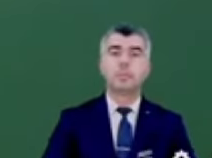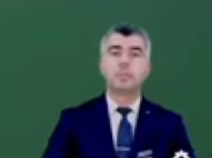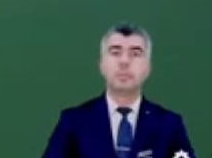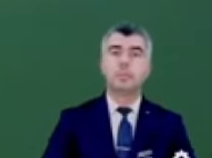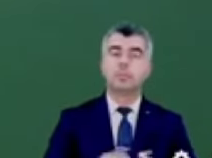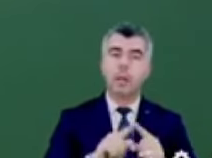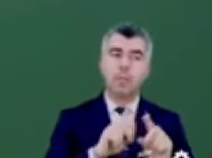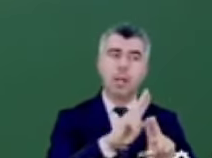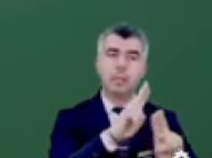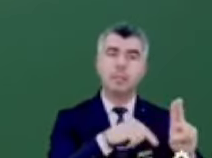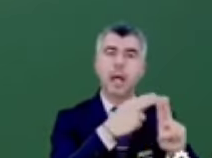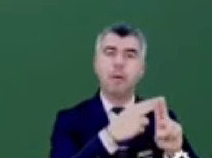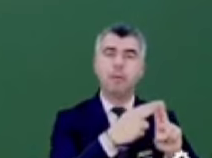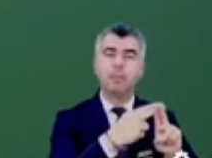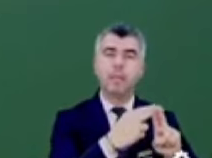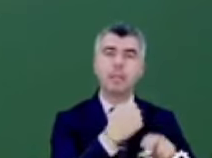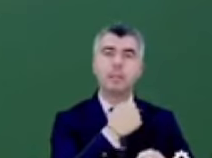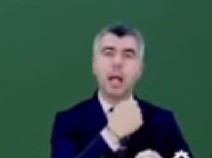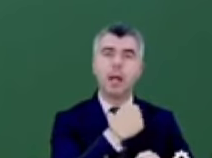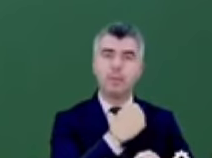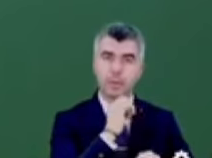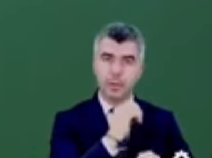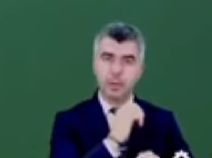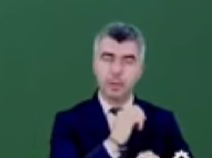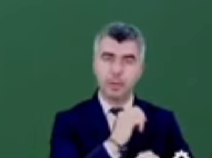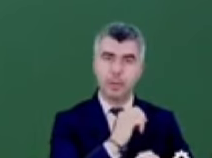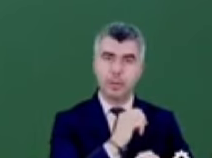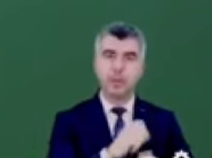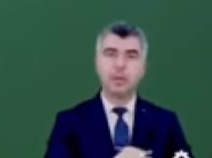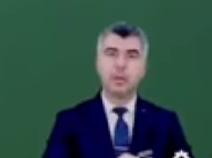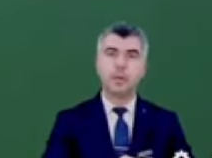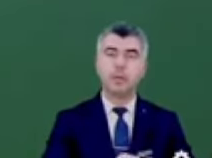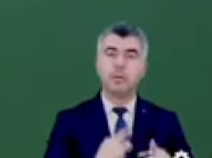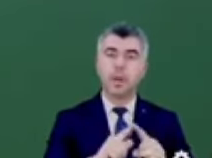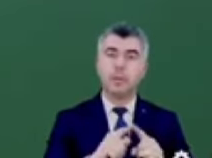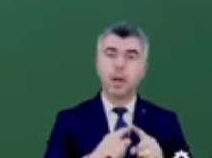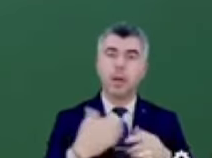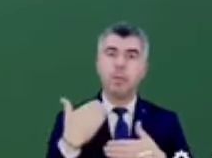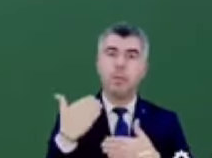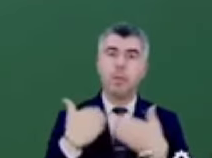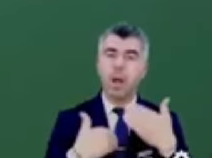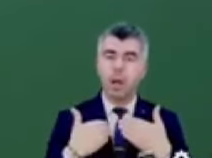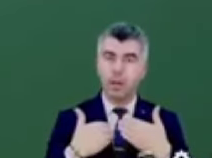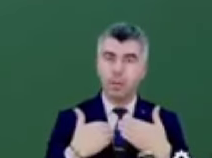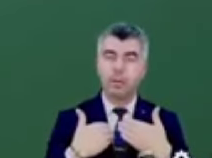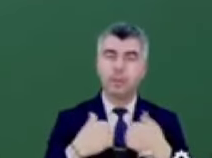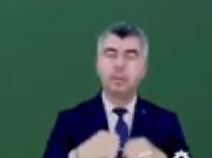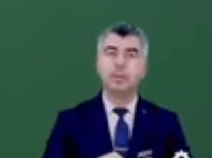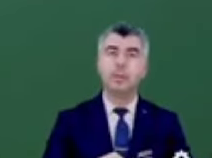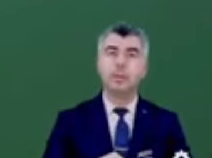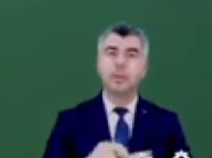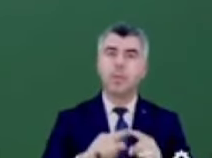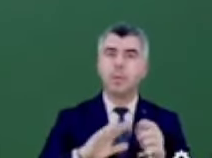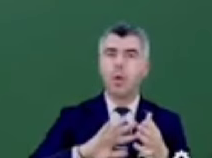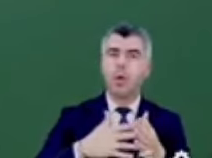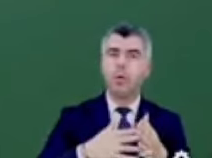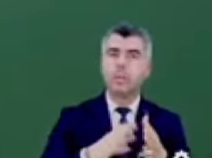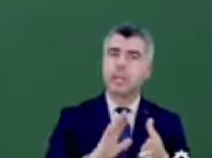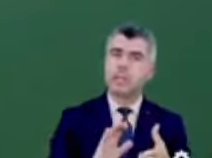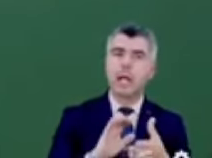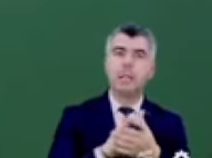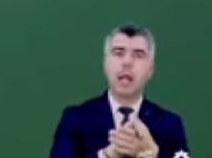اجيب الاخت اللي سولت على يعني بالنسبه للاشخاص في وضعيه اعاقه اللي نحن جميعا متضامنين